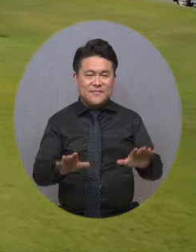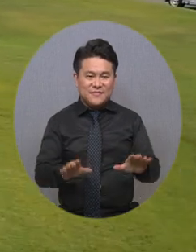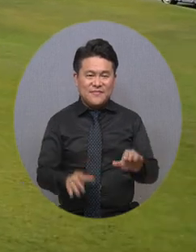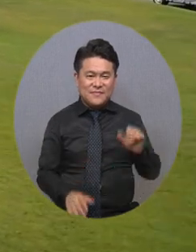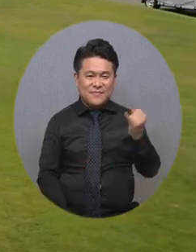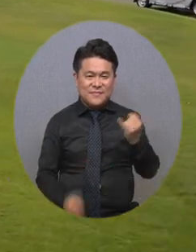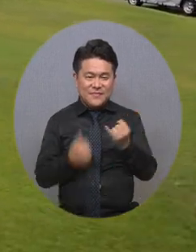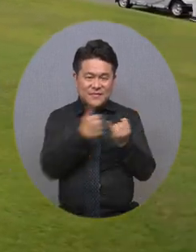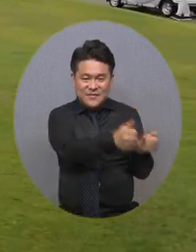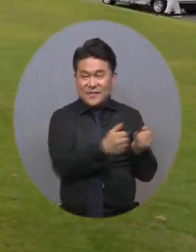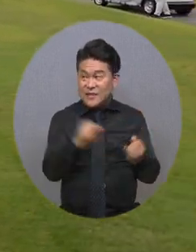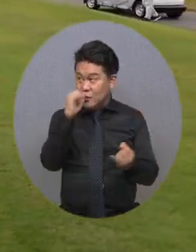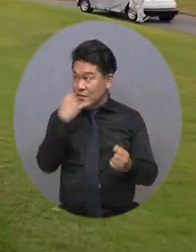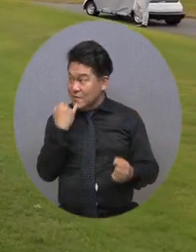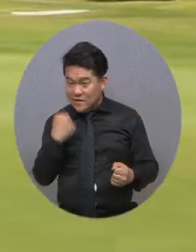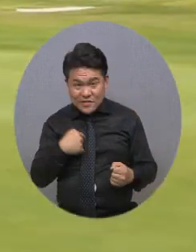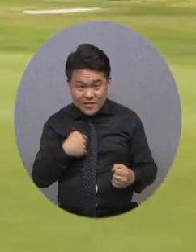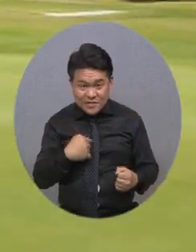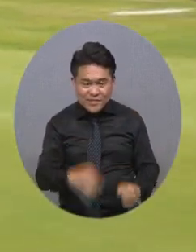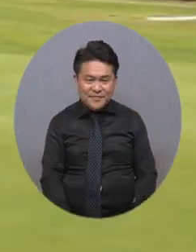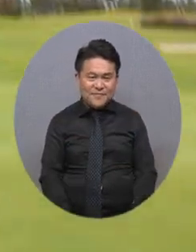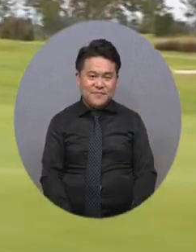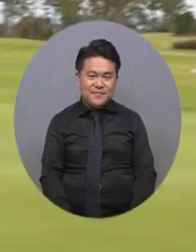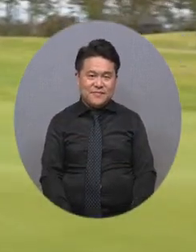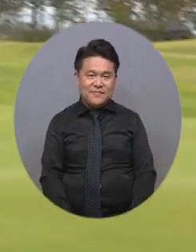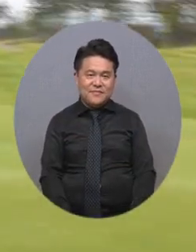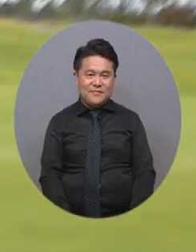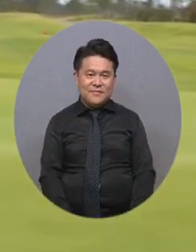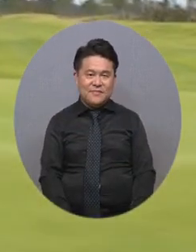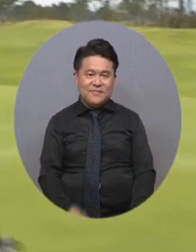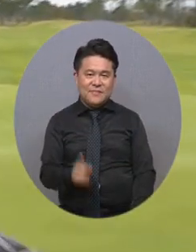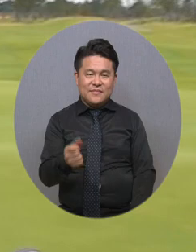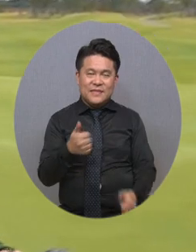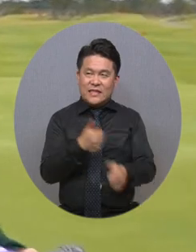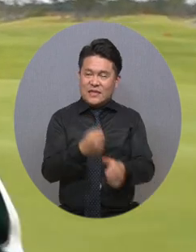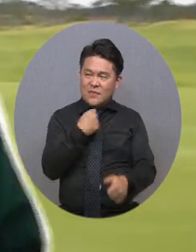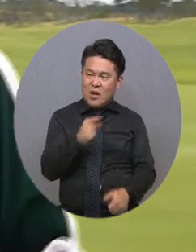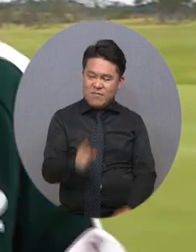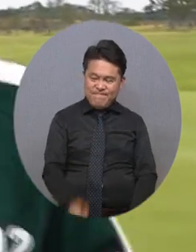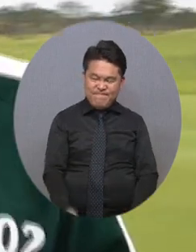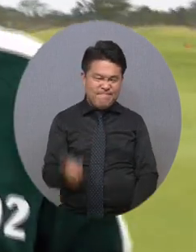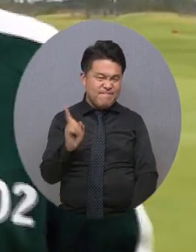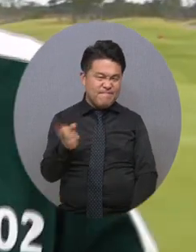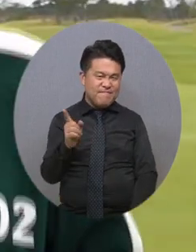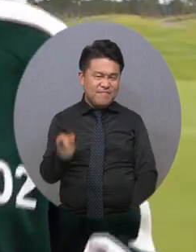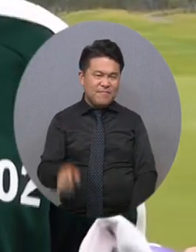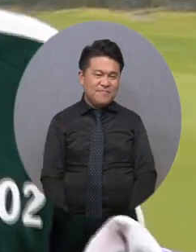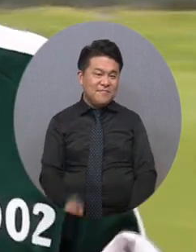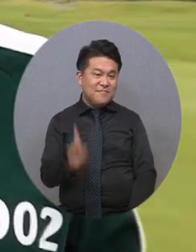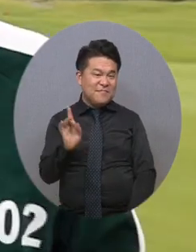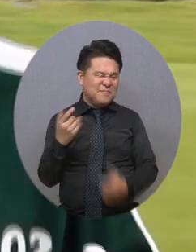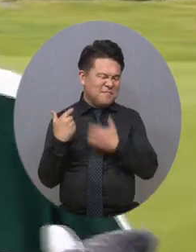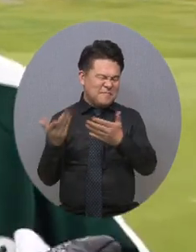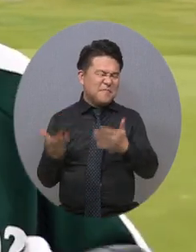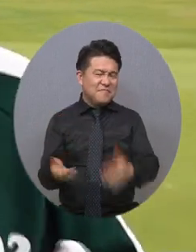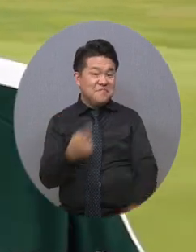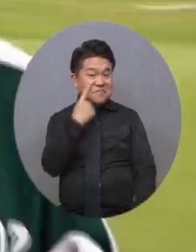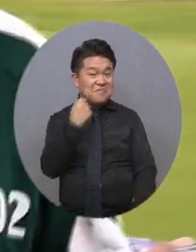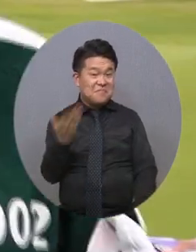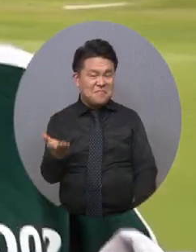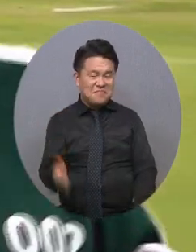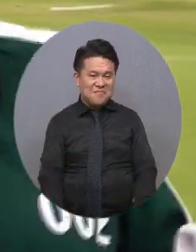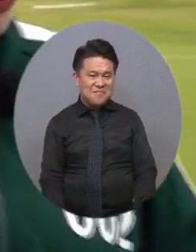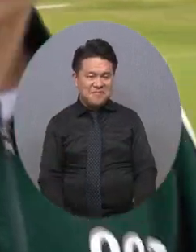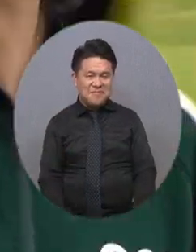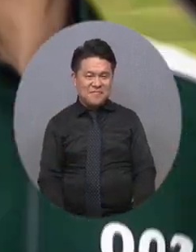팟파이브에서 여성 이기고 이렇게 좋아도 되는 겁니까? 형도 아시네. 저렇게 이기고 싶었나. 아유, 한 번은 그냥 넘어갑니다. 아, 보통 오늘 땡땡이 한